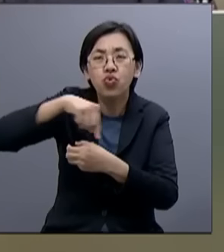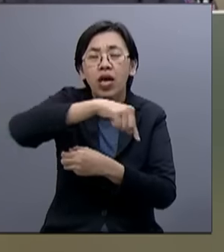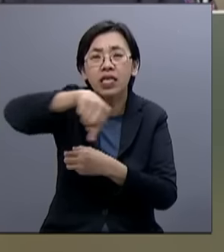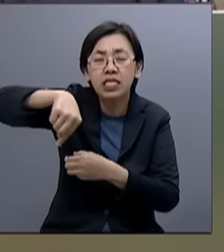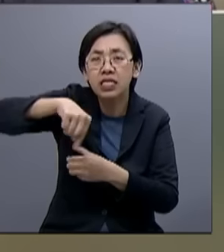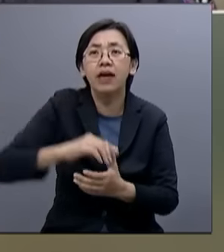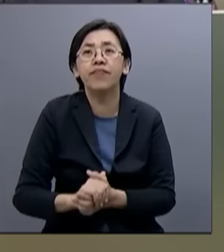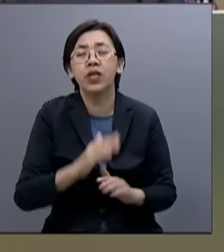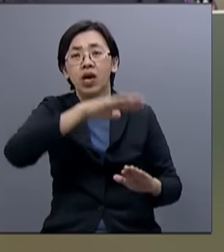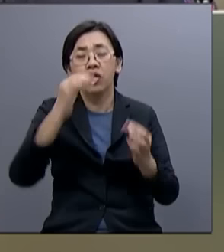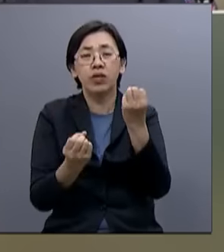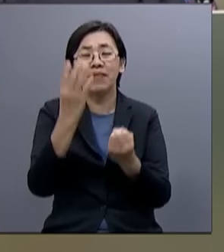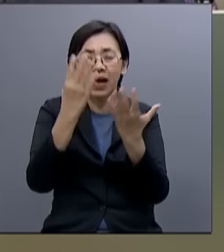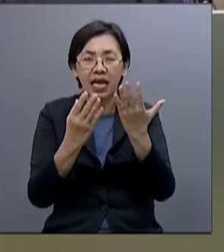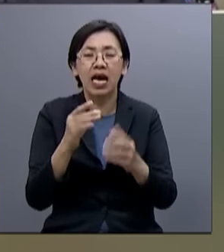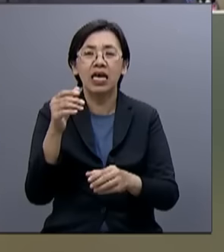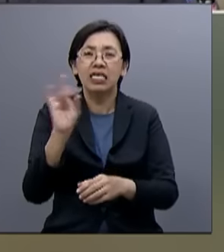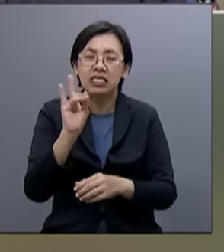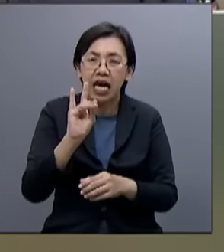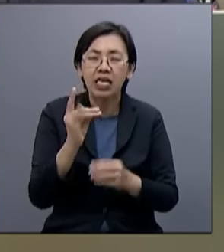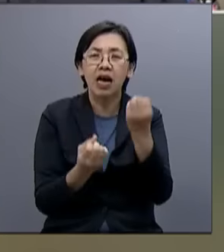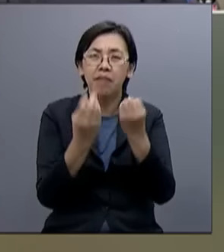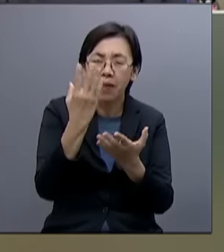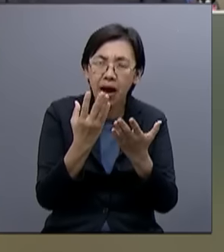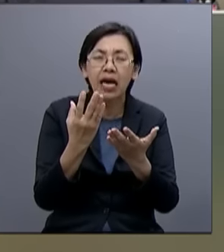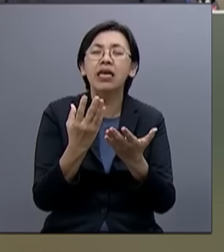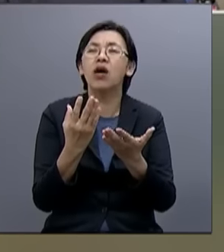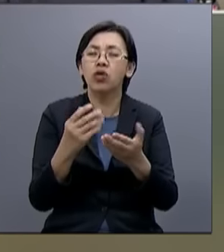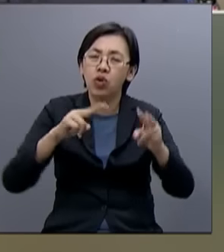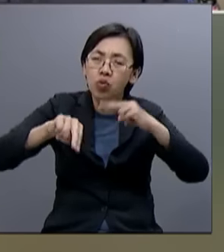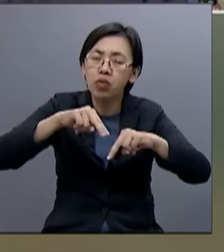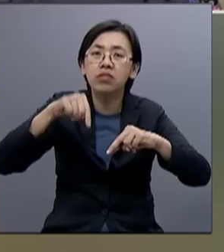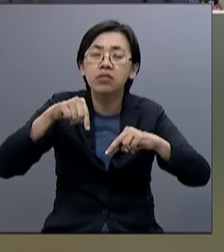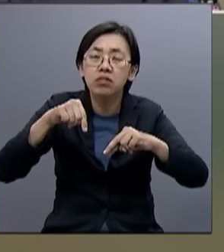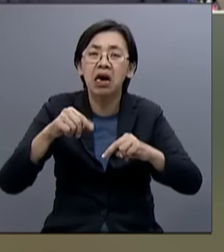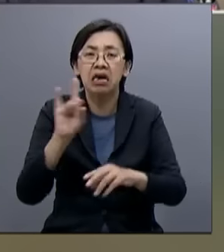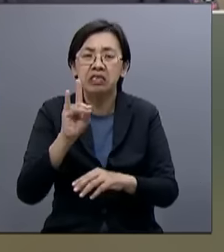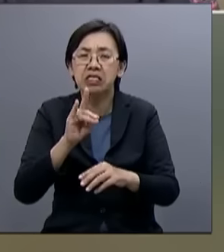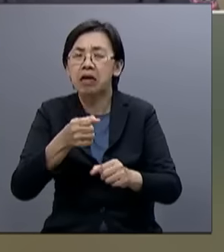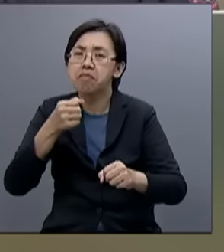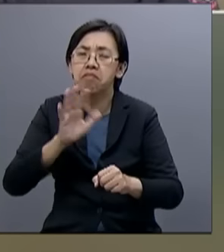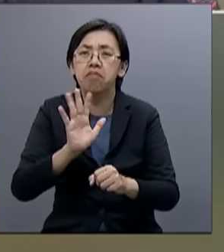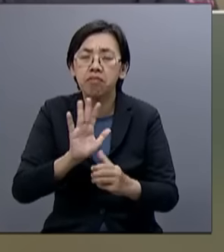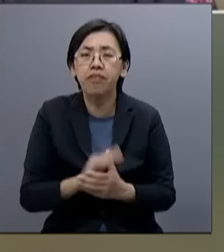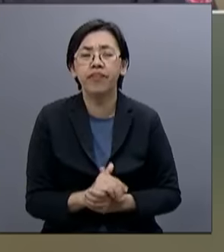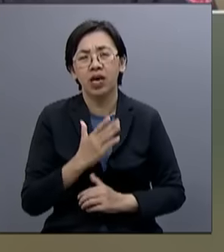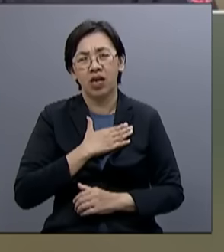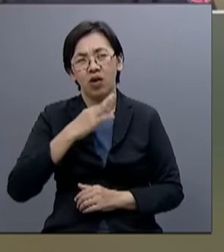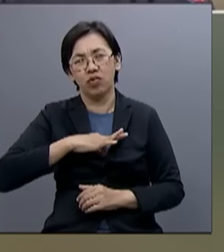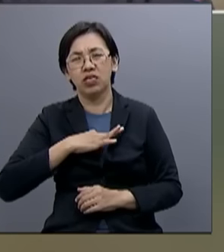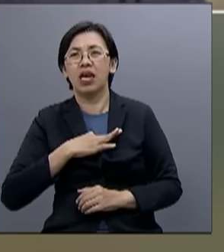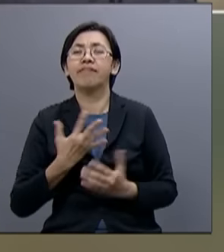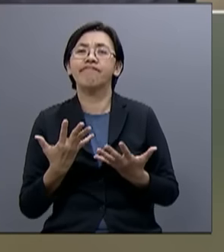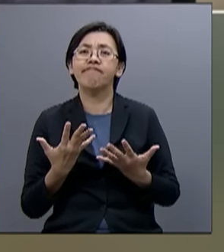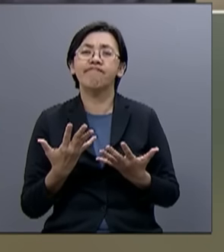ตาอุธิญาัชาติเขตห้ามลาก วนอุธิญาณ สุบุธิศาต์เพรพรบรตันี้ออกมาปับเนี่ย เราถือวเราปวดอนรราการ